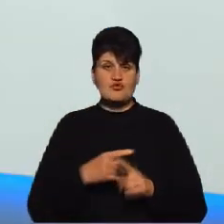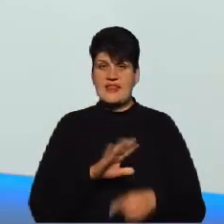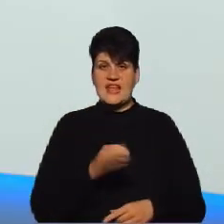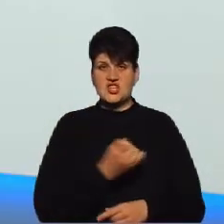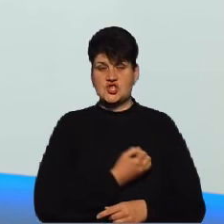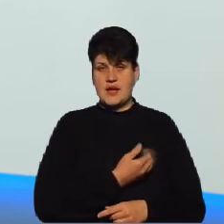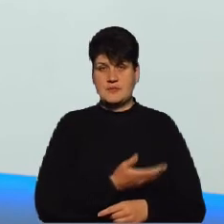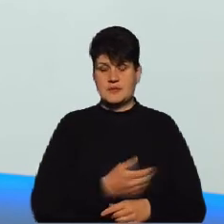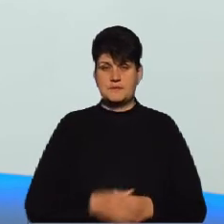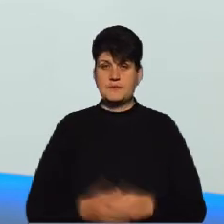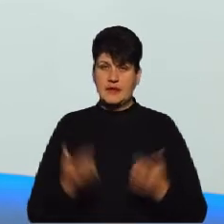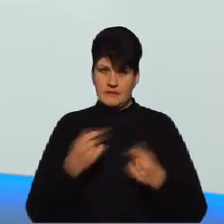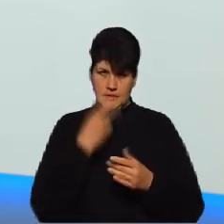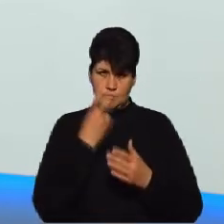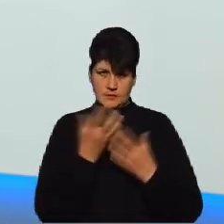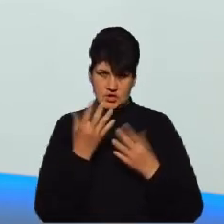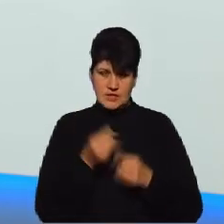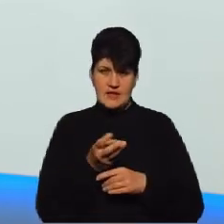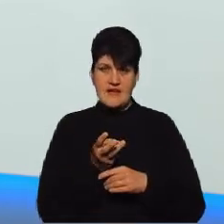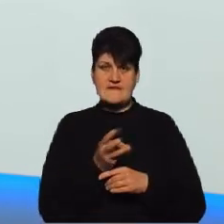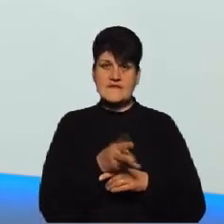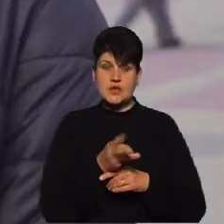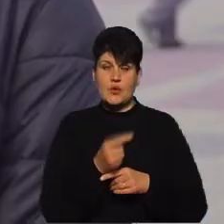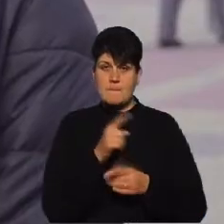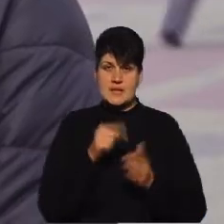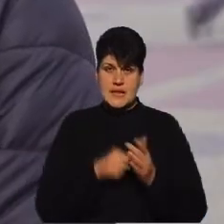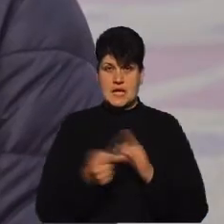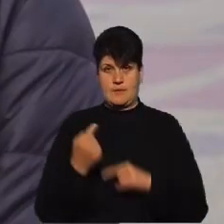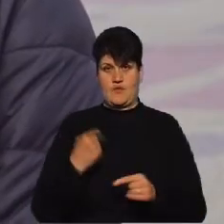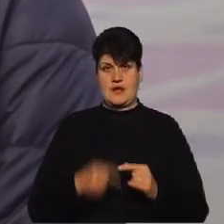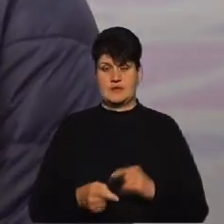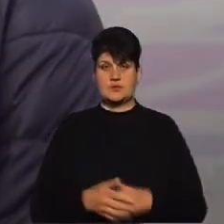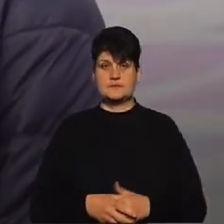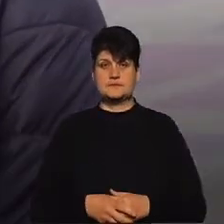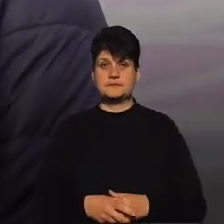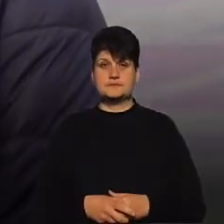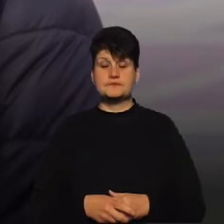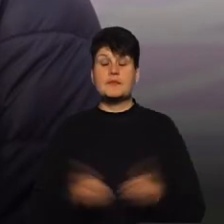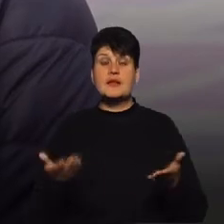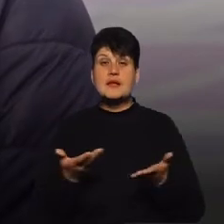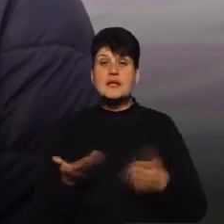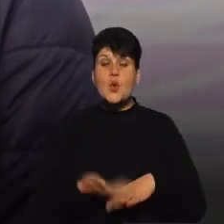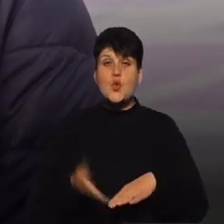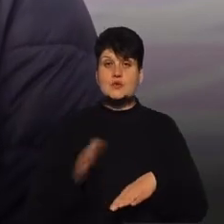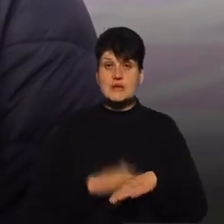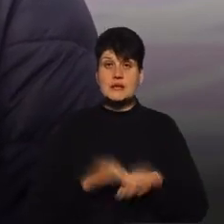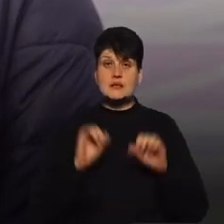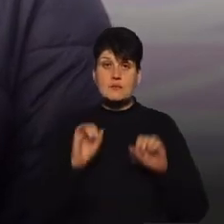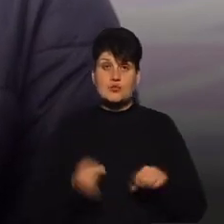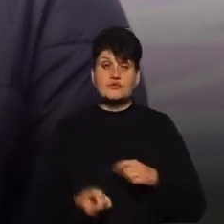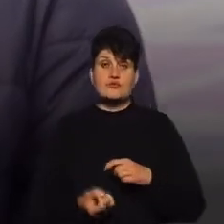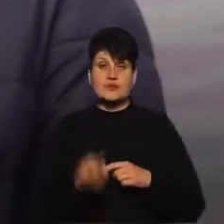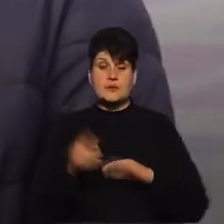Давайте подивимося ще одне відеозапитання, а потім повернемося. Які ускладнення можуть виникнути після